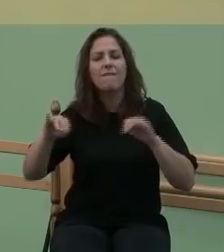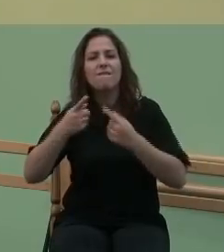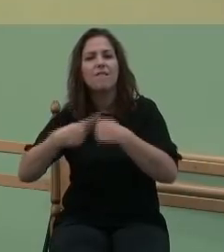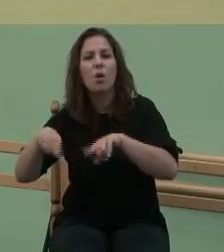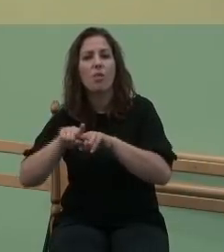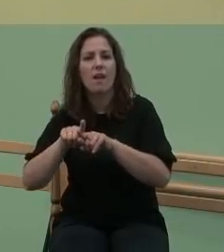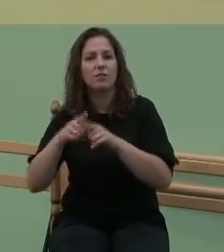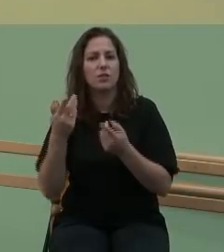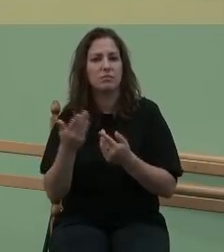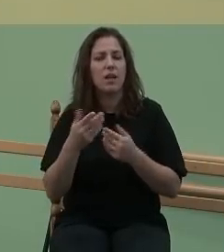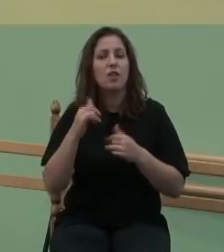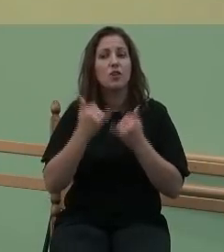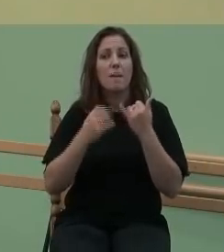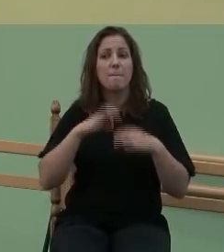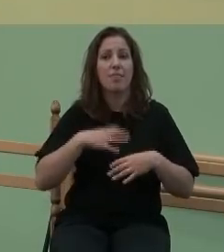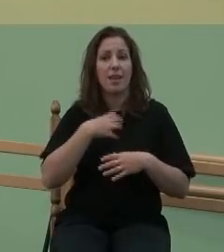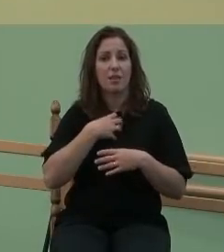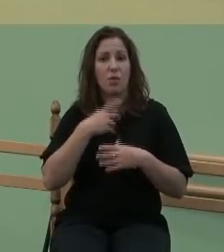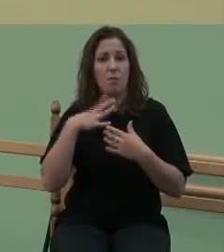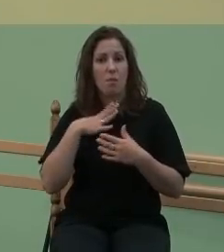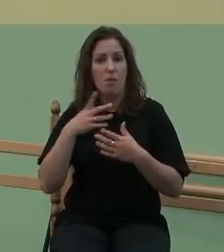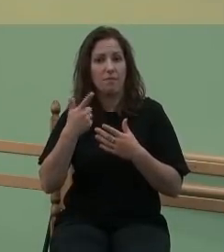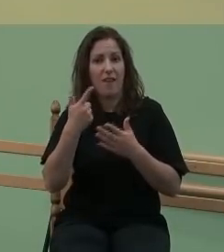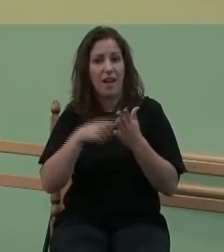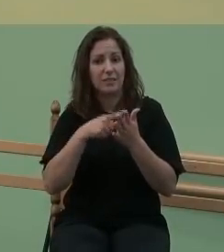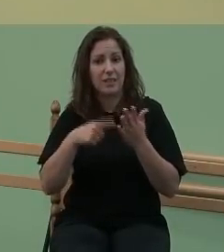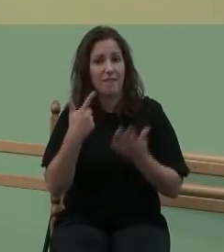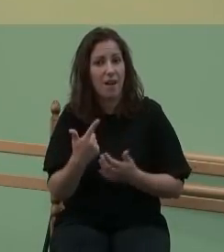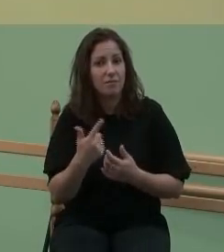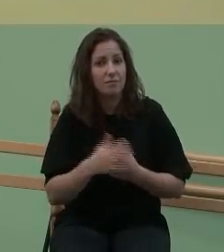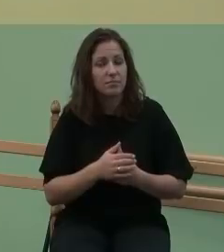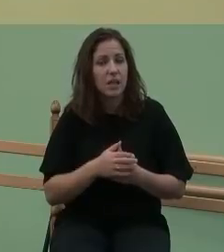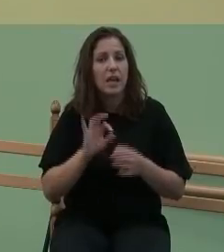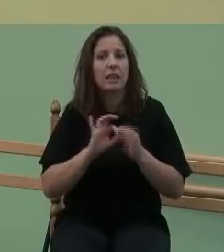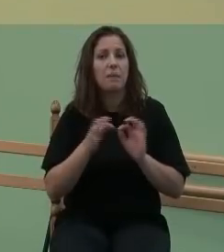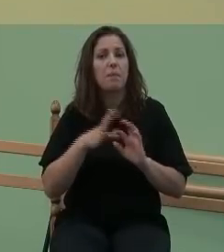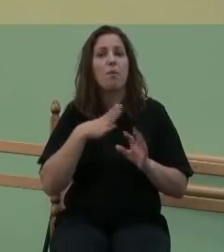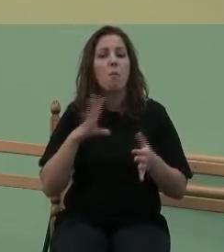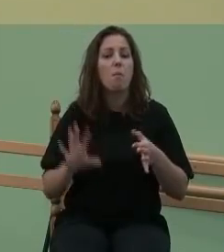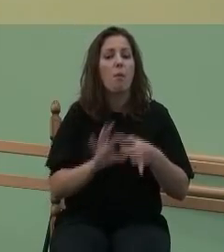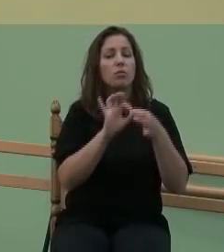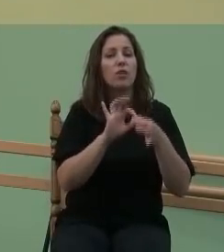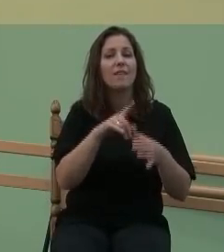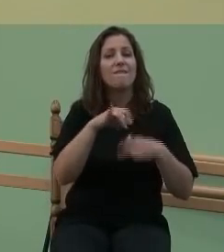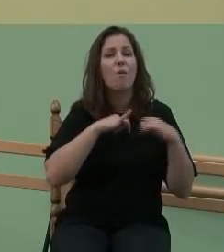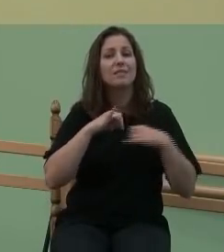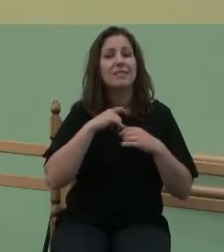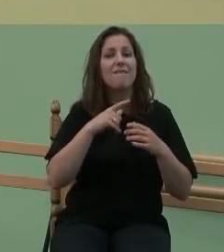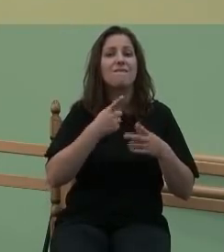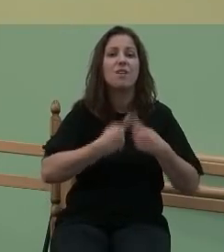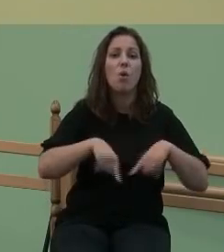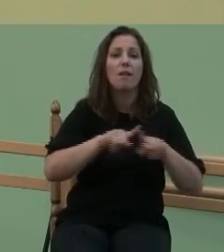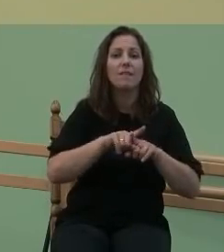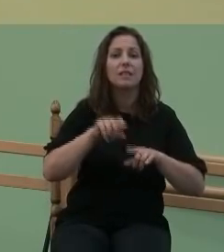wykonawczej. Ile sobie pan dyrektor życzy, żeby było 2 razy 2? I gdyby były połączone z władzą wykonawczą,